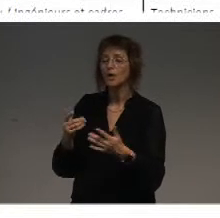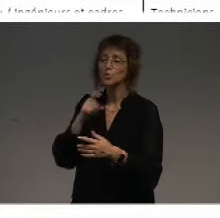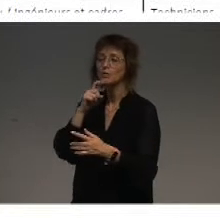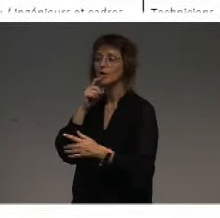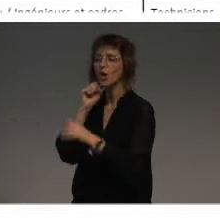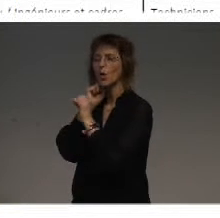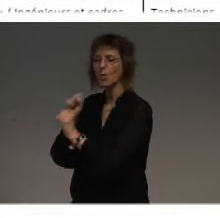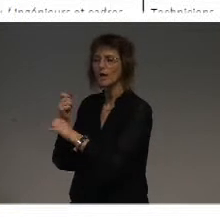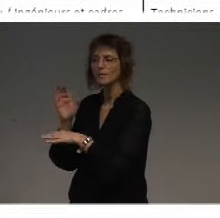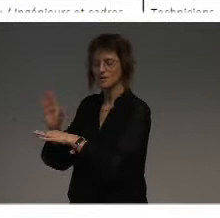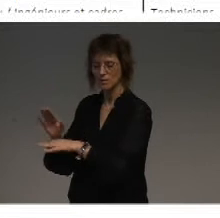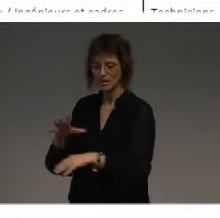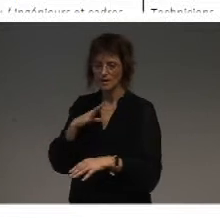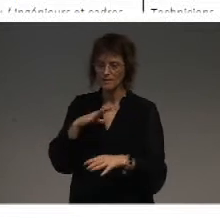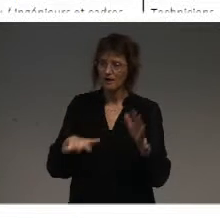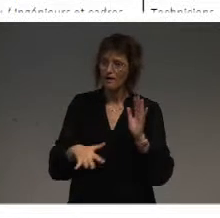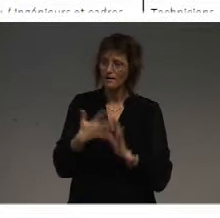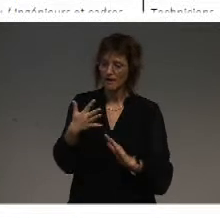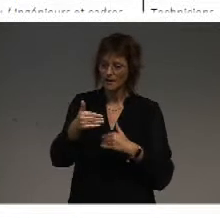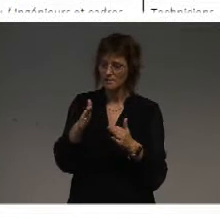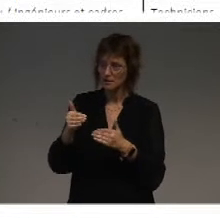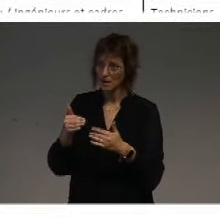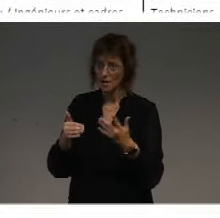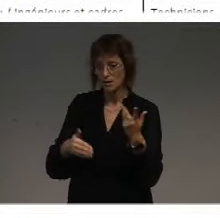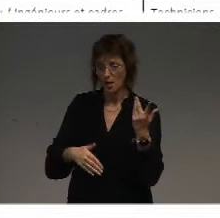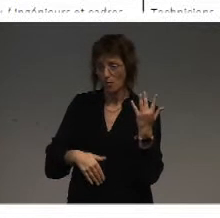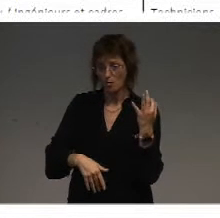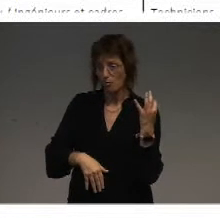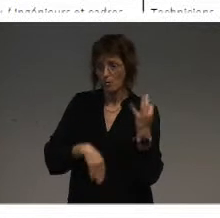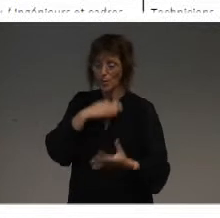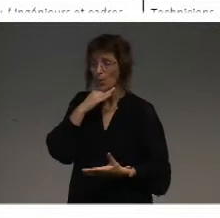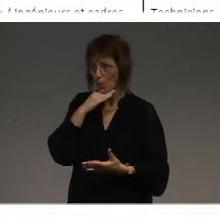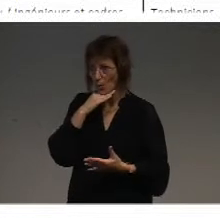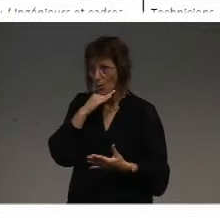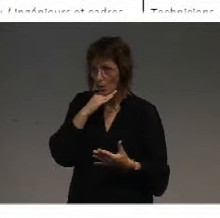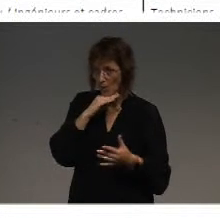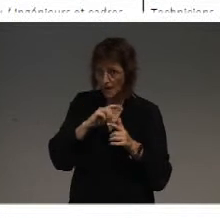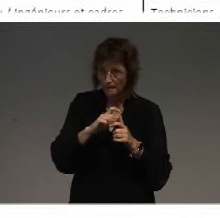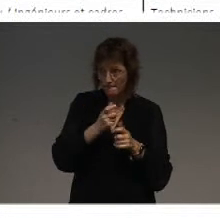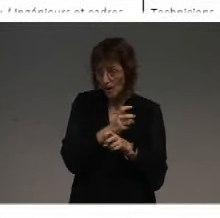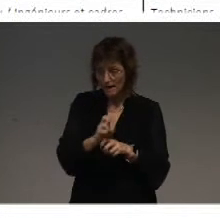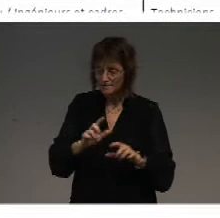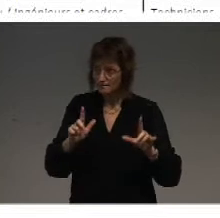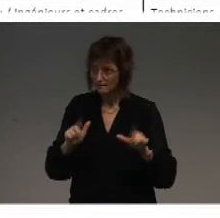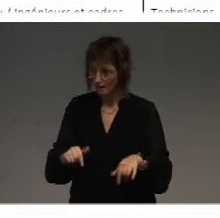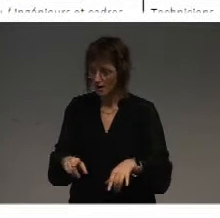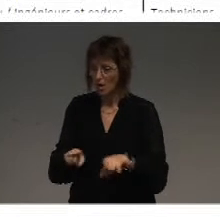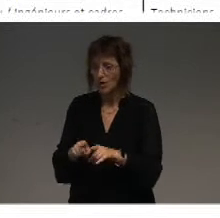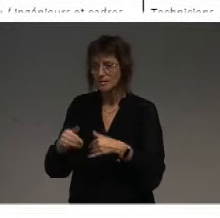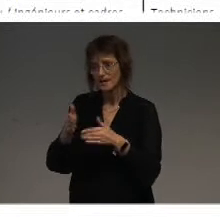étudiées, les 15 domaines les plus surreprésentés en fait, dans la catégorie. Et puis on avait aussi les